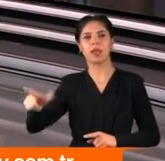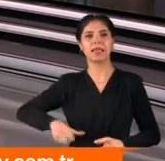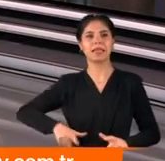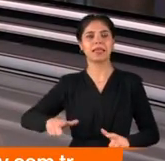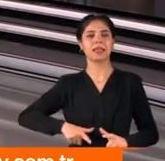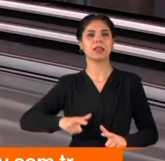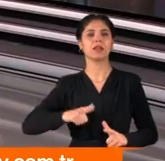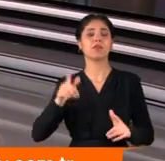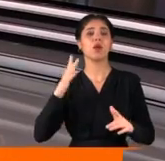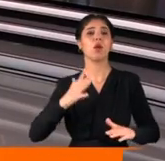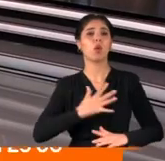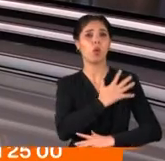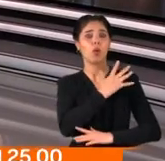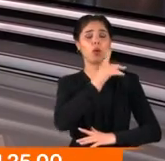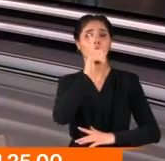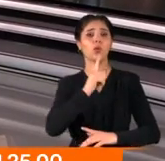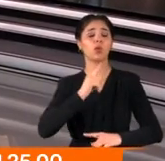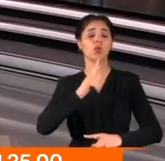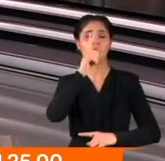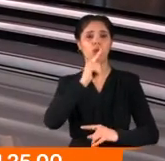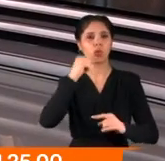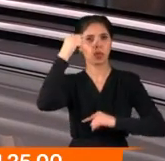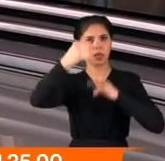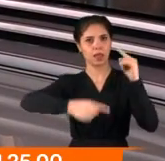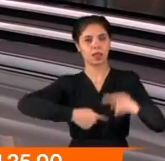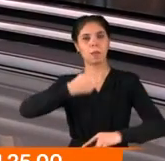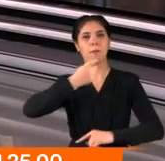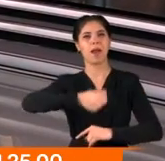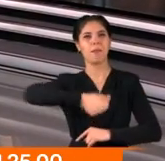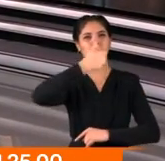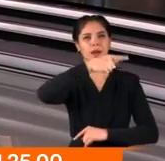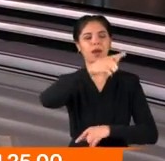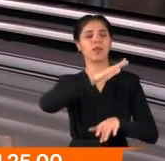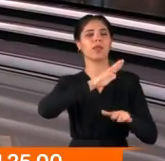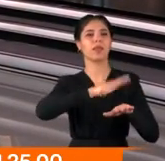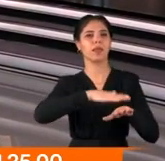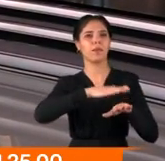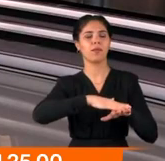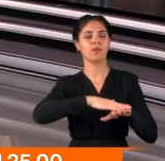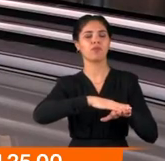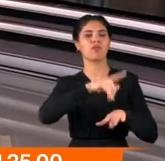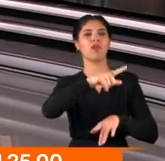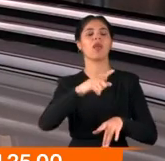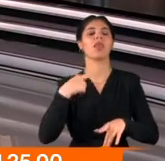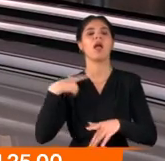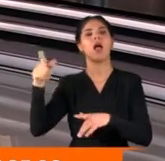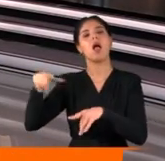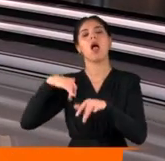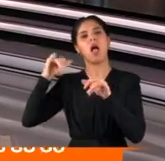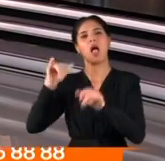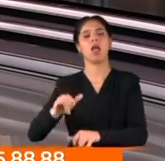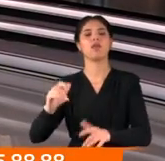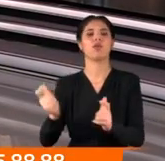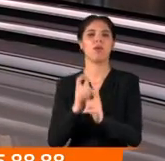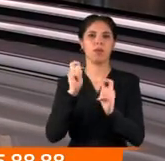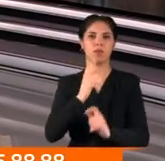Kongresi'nin 100. yıl dönümünde Hazine ve Maliye Bakanlığı'nın düzenleyeceği özel etkinliğe karşı paralel bir kongre düzenleyeceklerini açıkladı. CHP'li